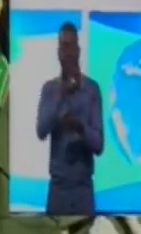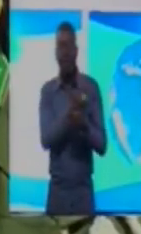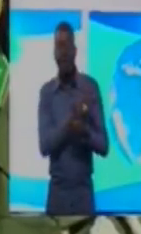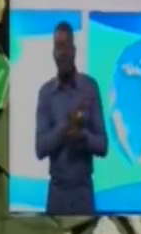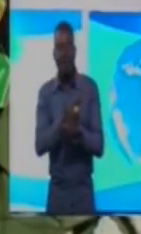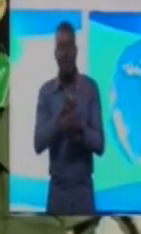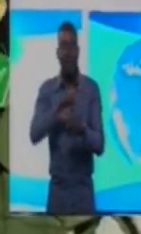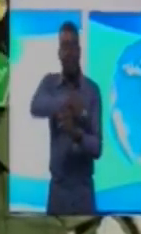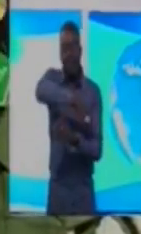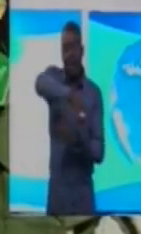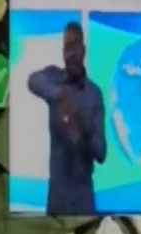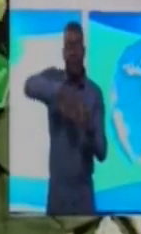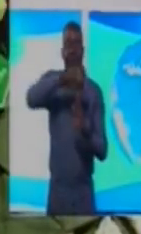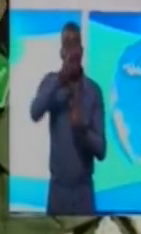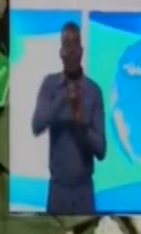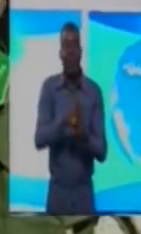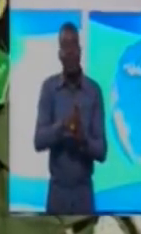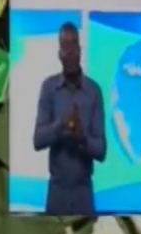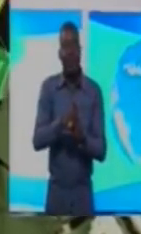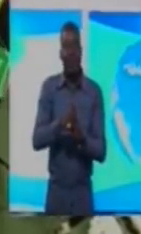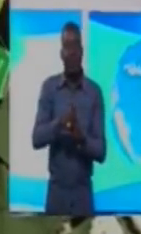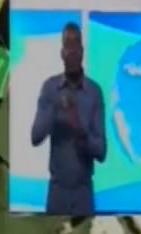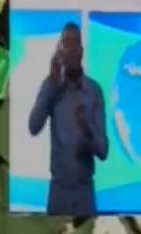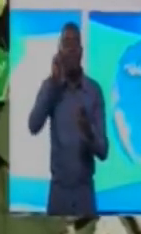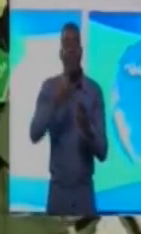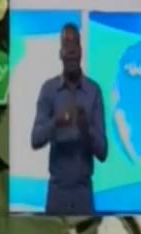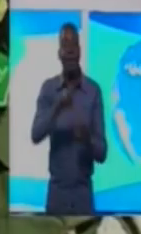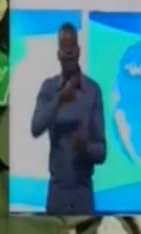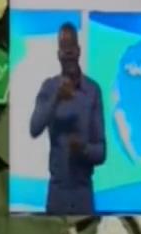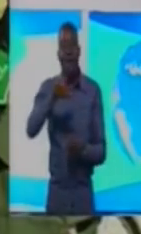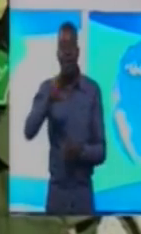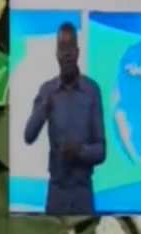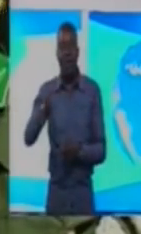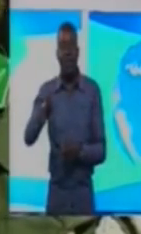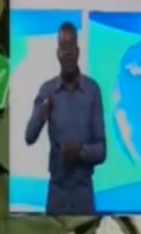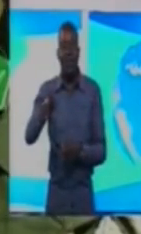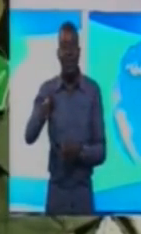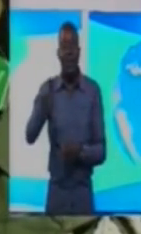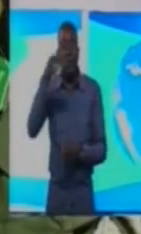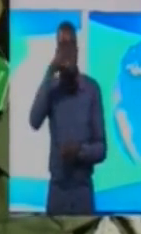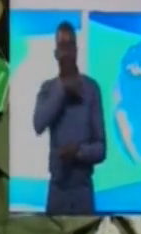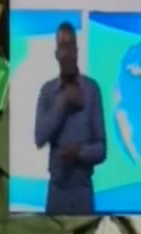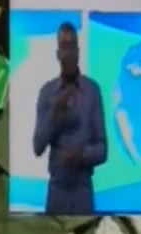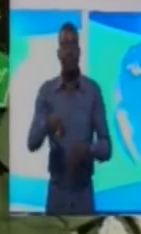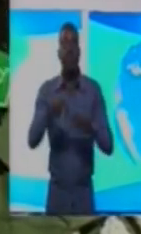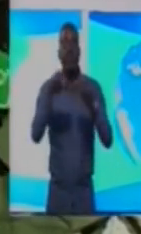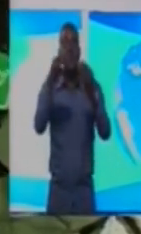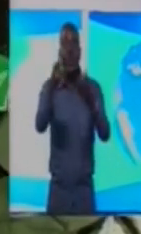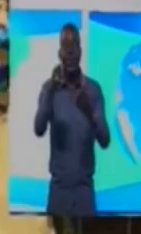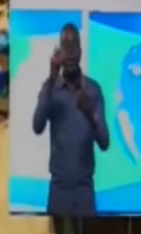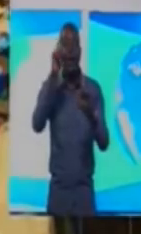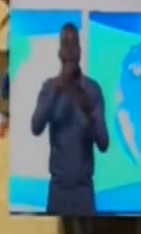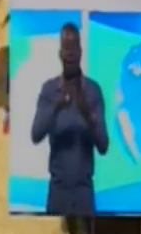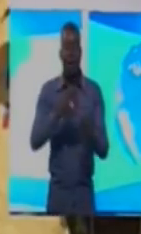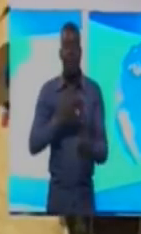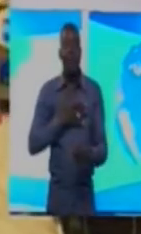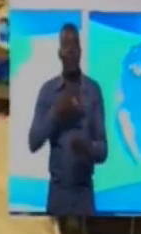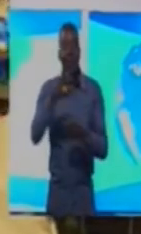de l'environnement et conformément à leur, je dirais, à la mission qui a été confiée à mon département.